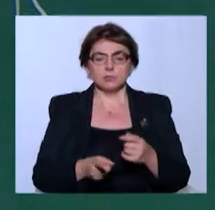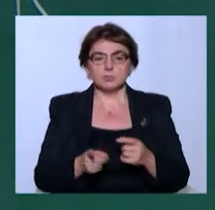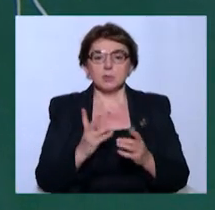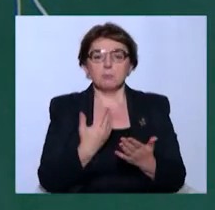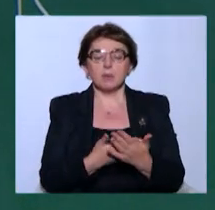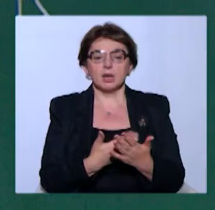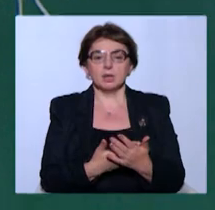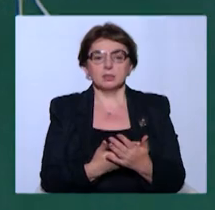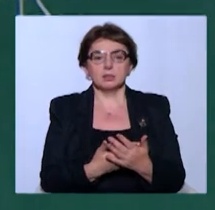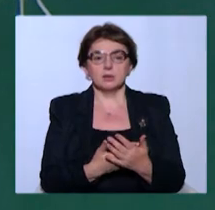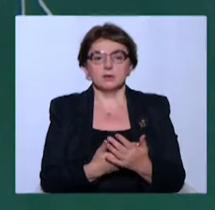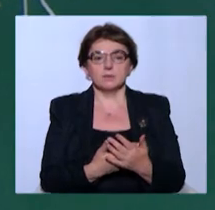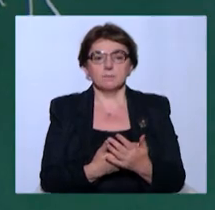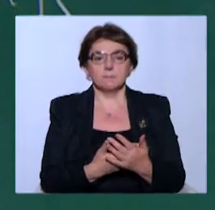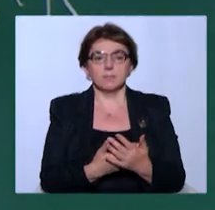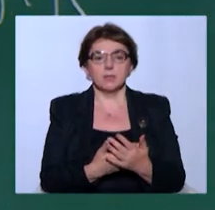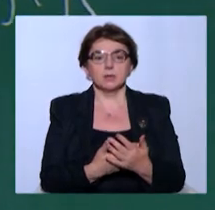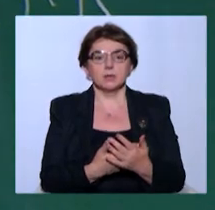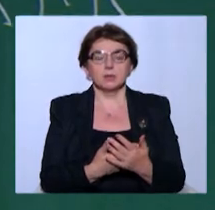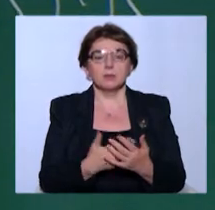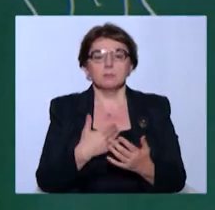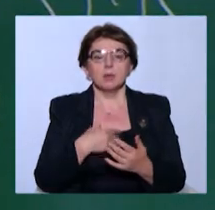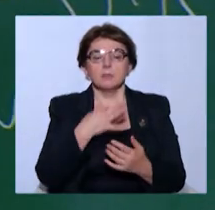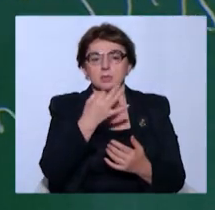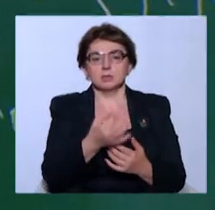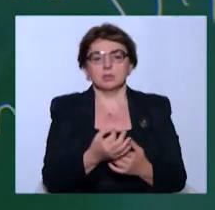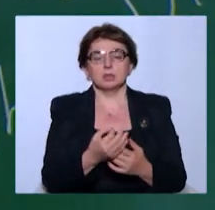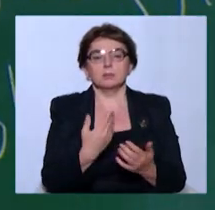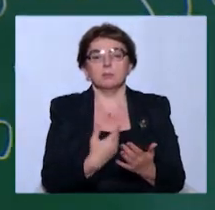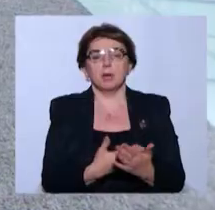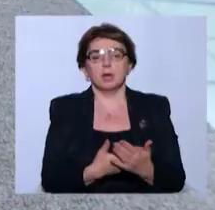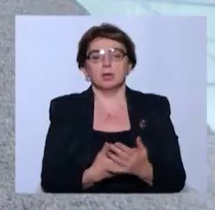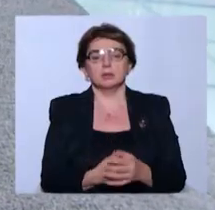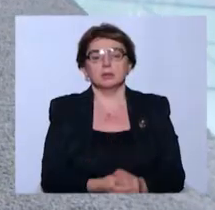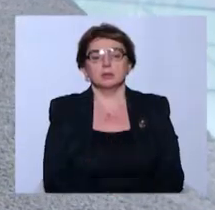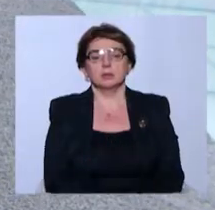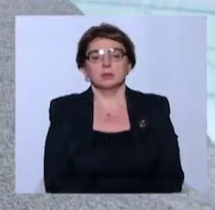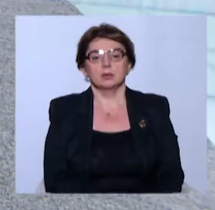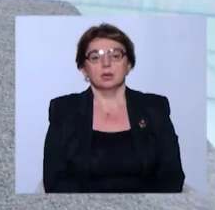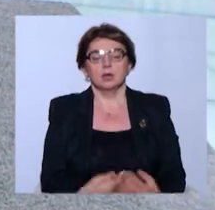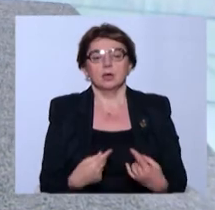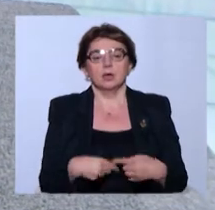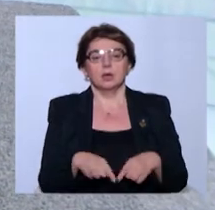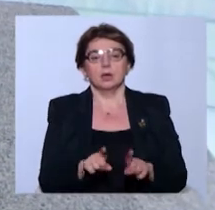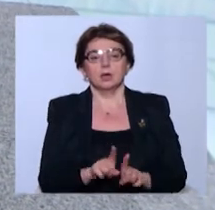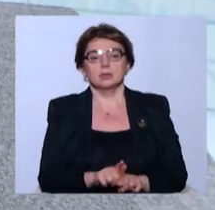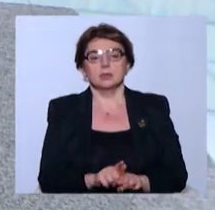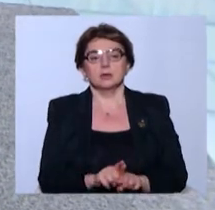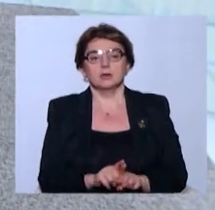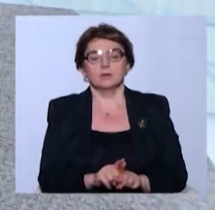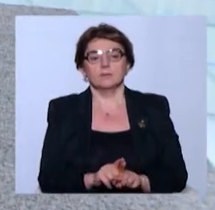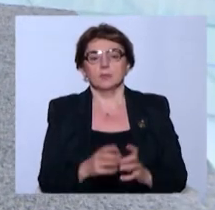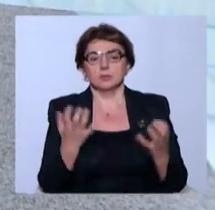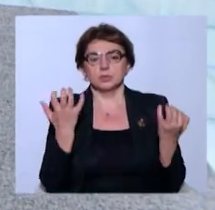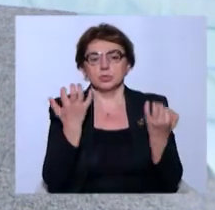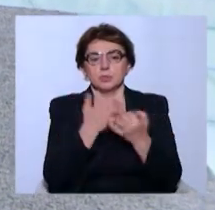შეგუებულია ძალიან სწრაფ ფრენასთან. ეს ორგანიზმები ძალიან კარგად დაფრინავს, მაგრამ თუ ის